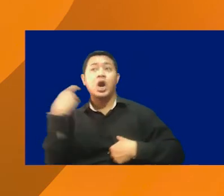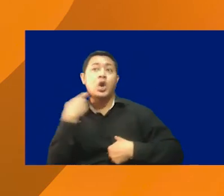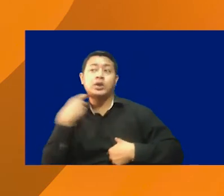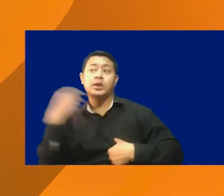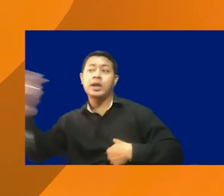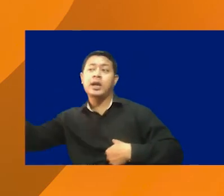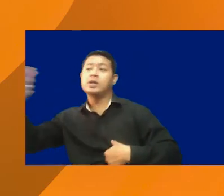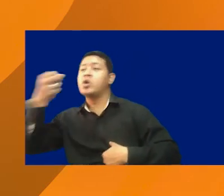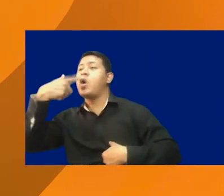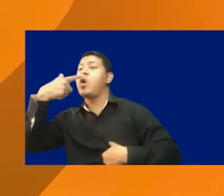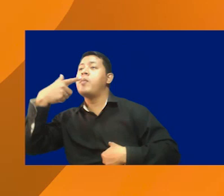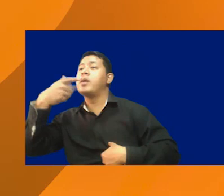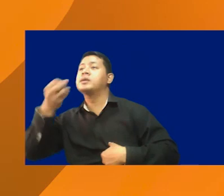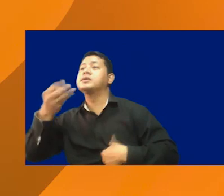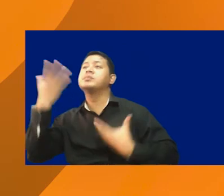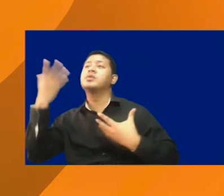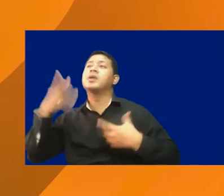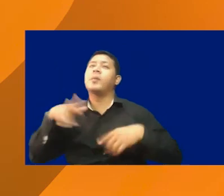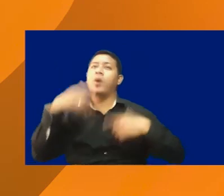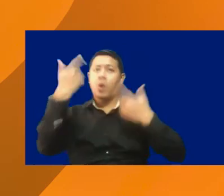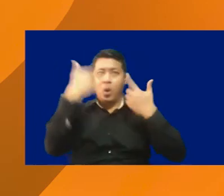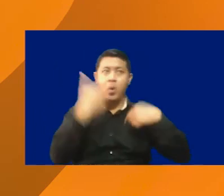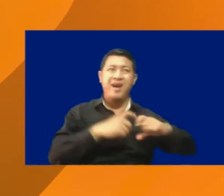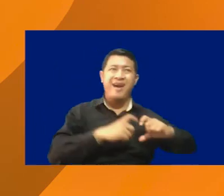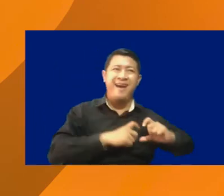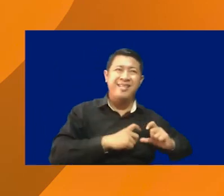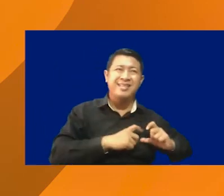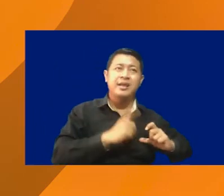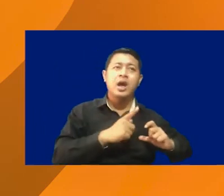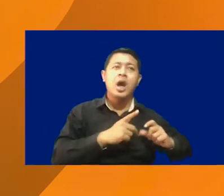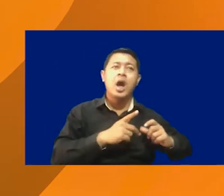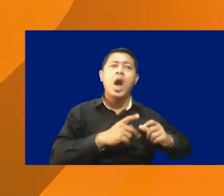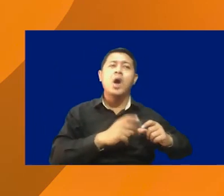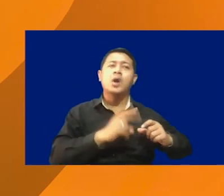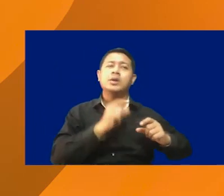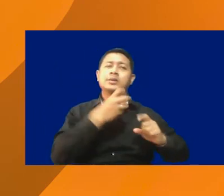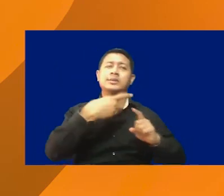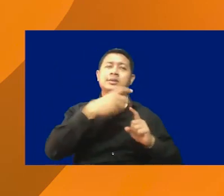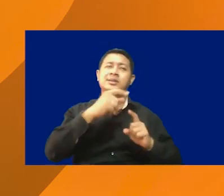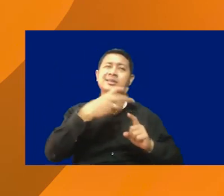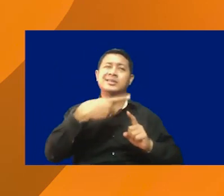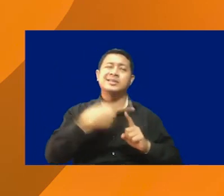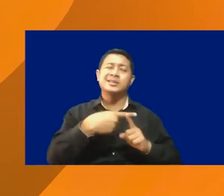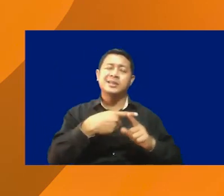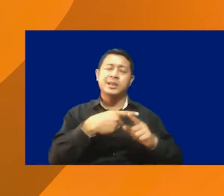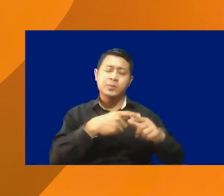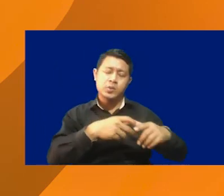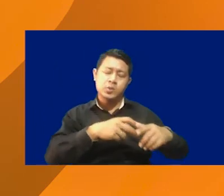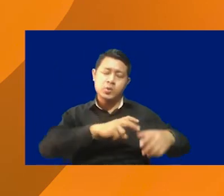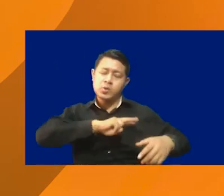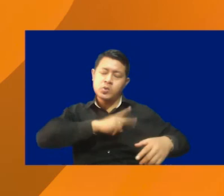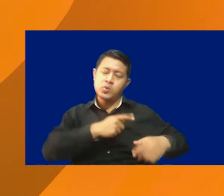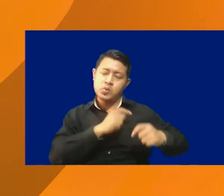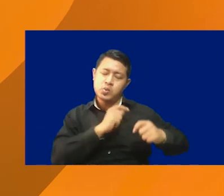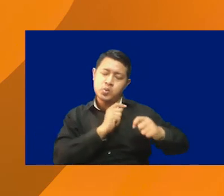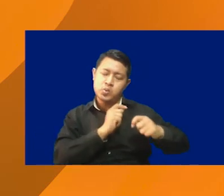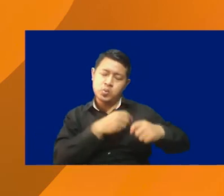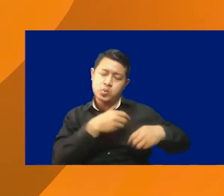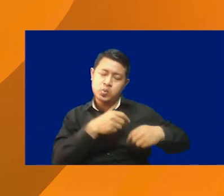luka batin maka dia harus mengalami retret penyembuhan luka-luka batin, dan Allah sendiri, Roh Kudus sendiri yang